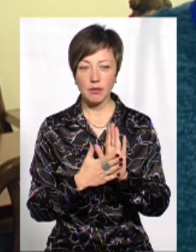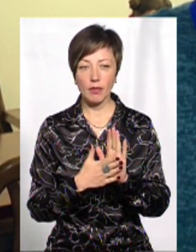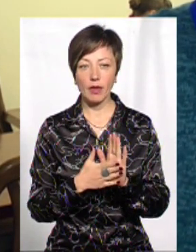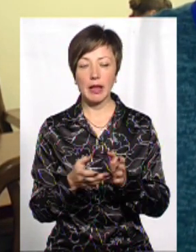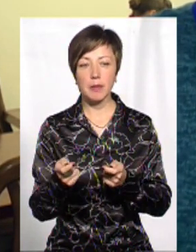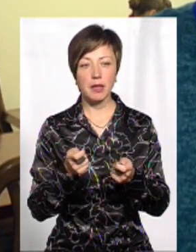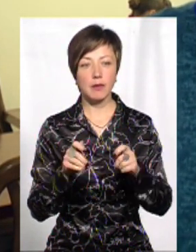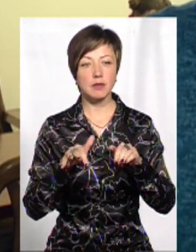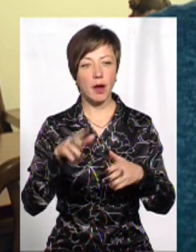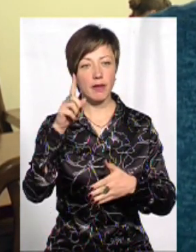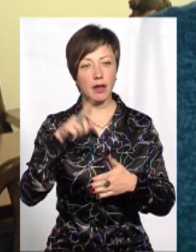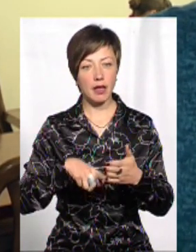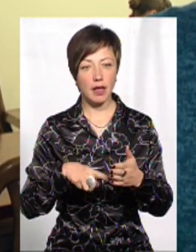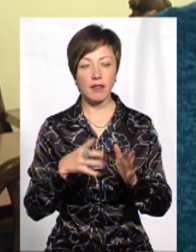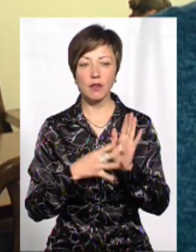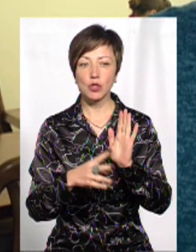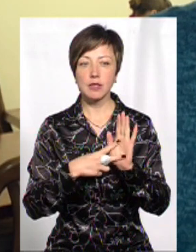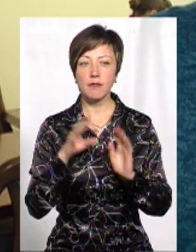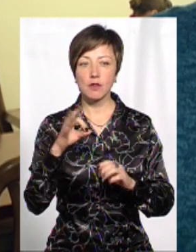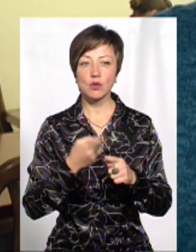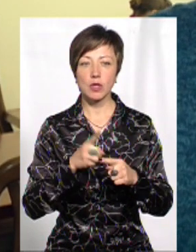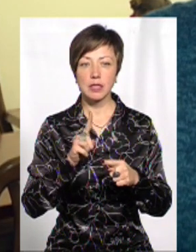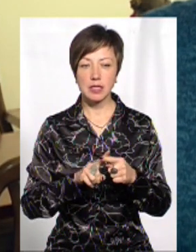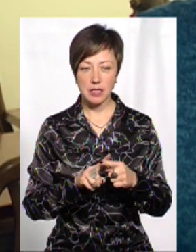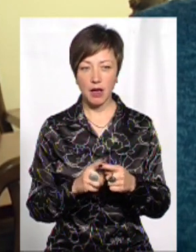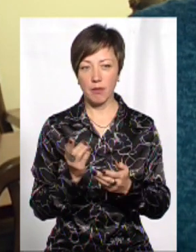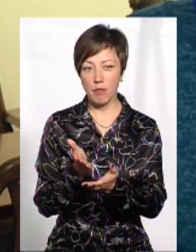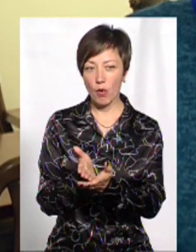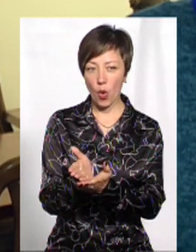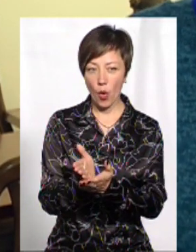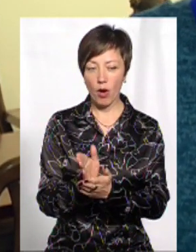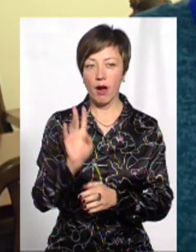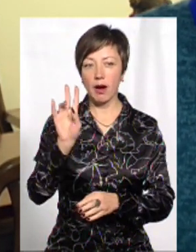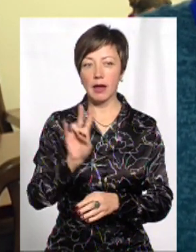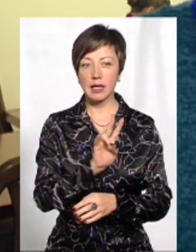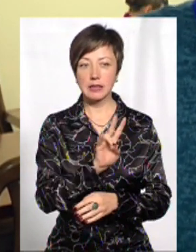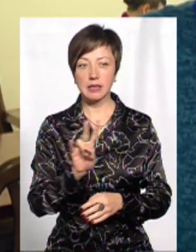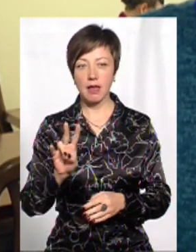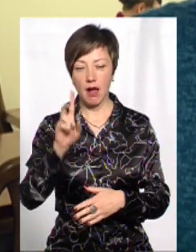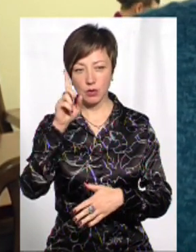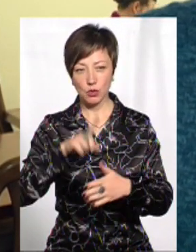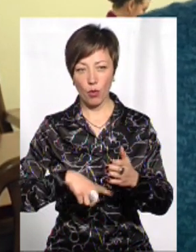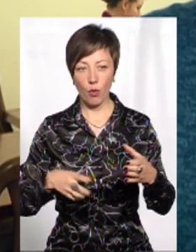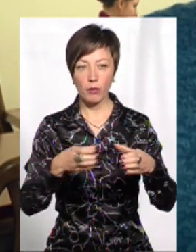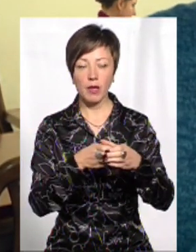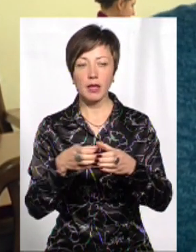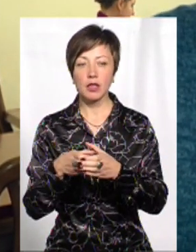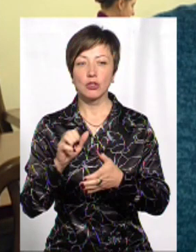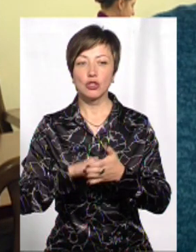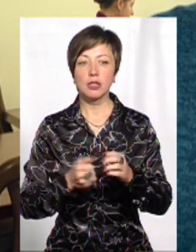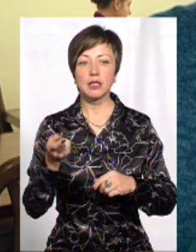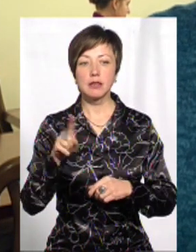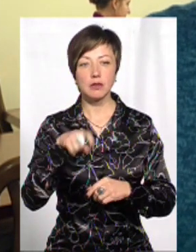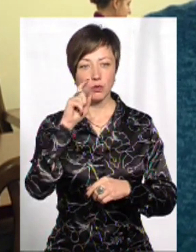Департаментом у справах релігії. 97% – це, власне, прохристиянського напрямку релігійні об'єднання. Через то